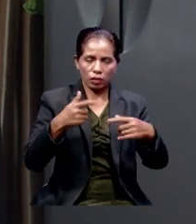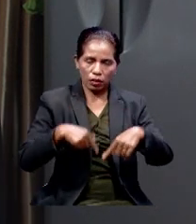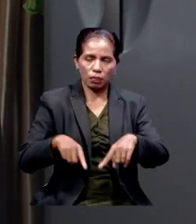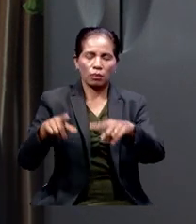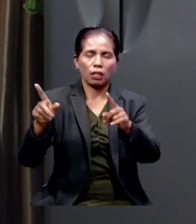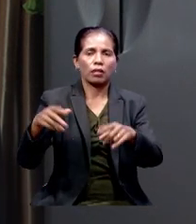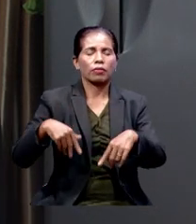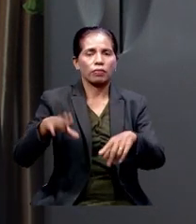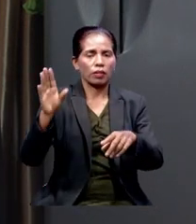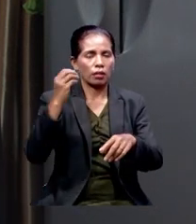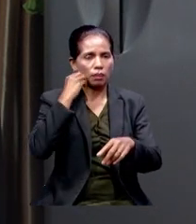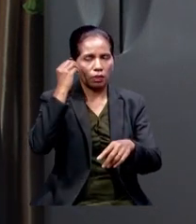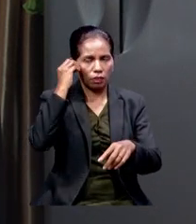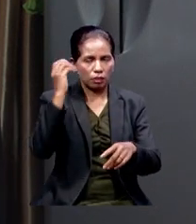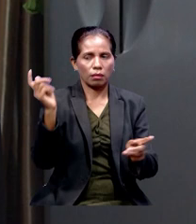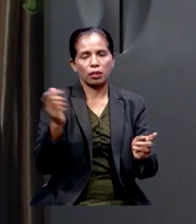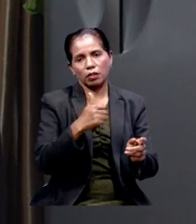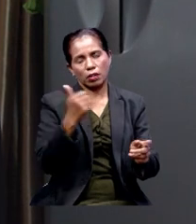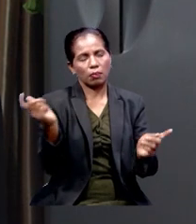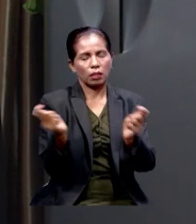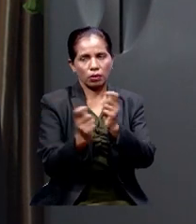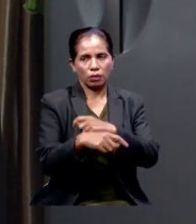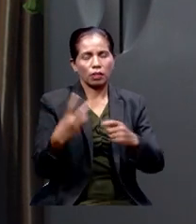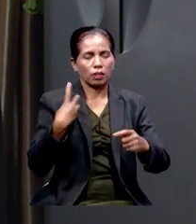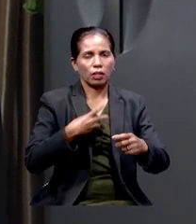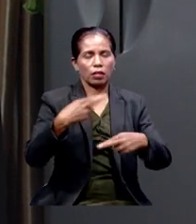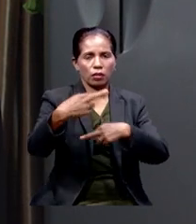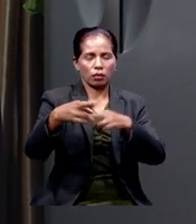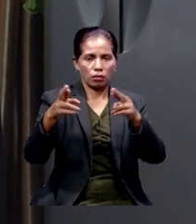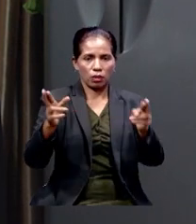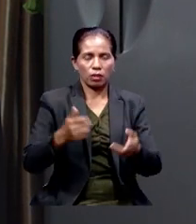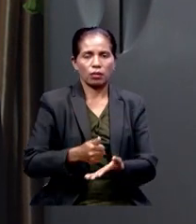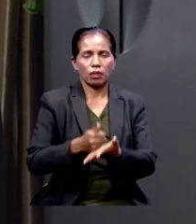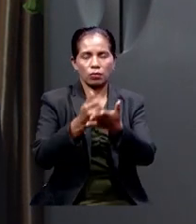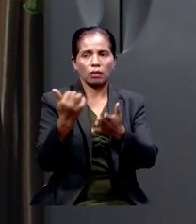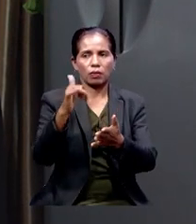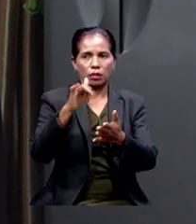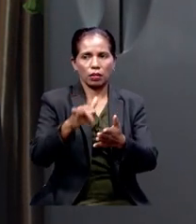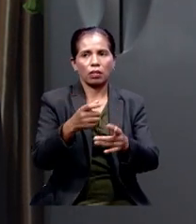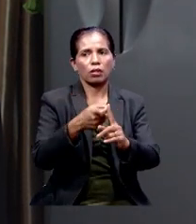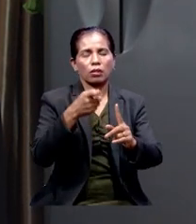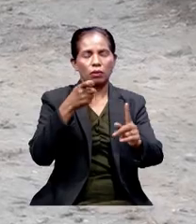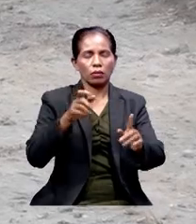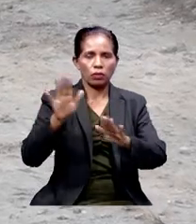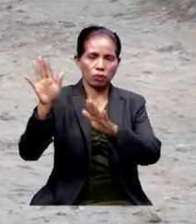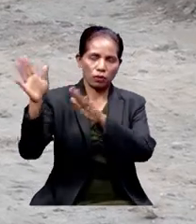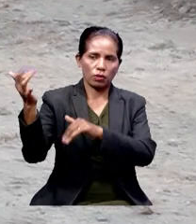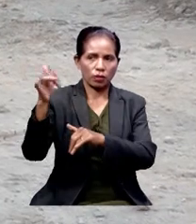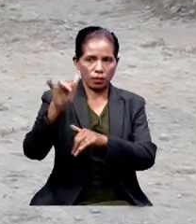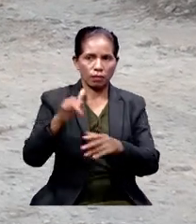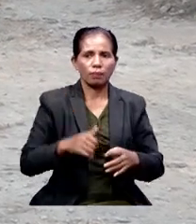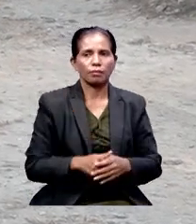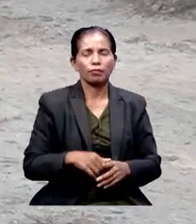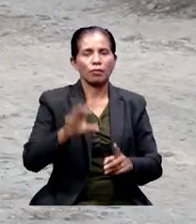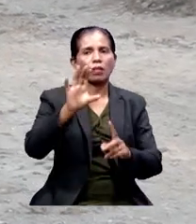de seluk bela mai troka fale. Jadi ita ya dormitori rua, atau fasilita ba sira ne be maka mayu si area rural sira.